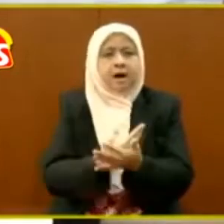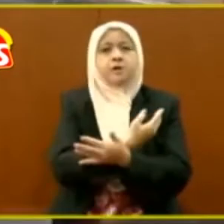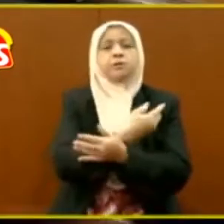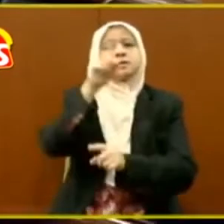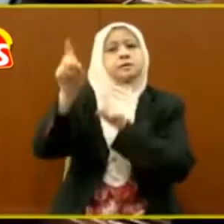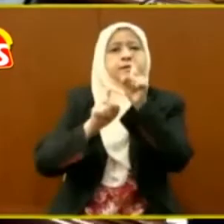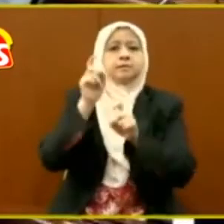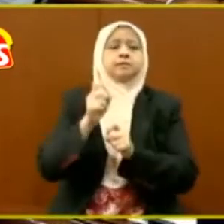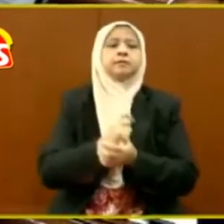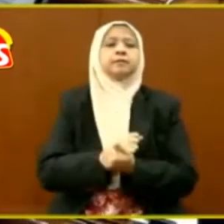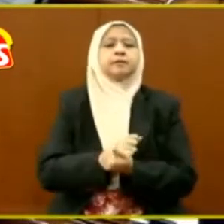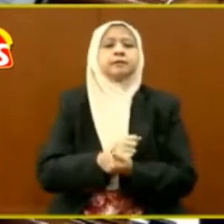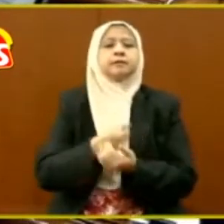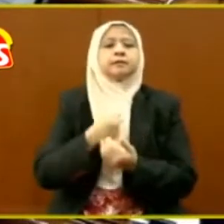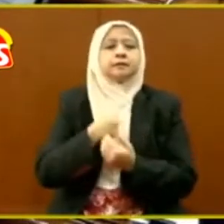temen-temen